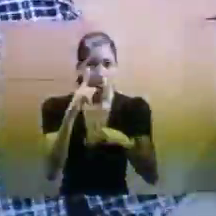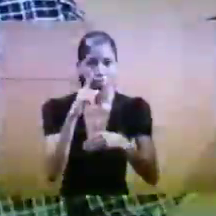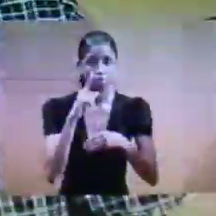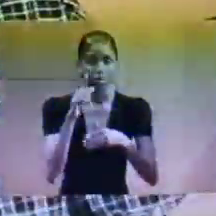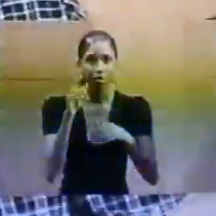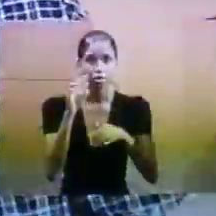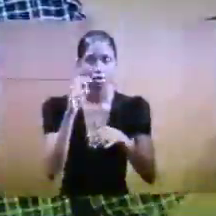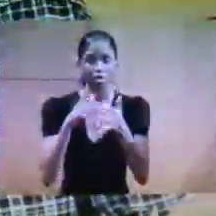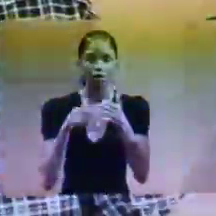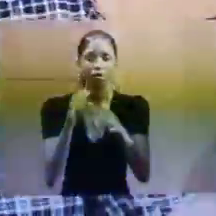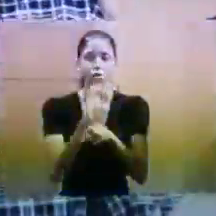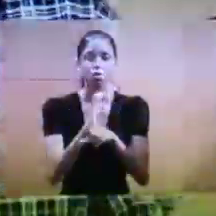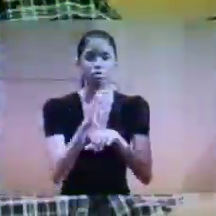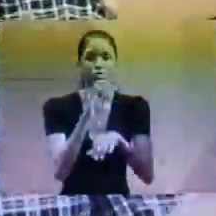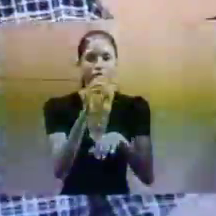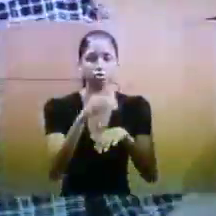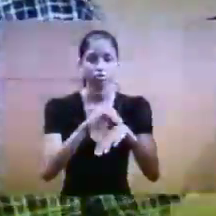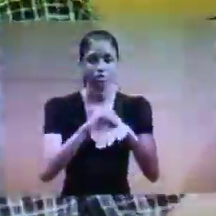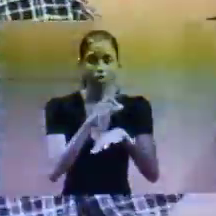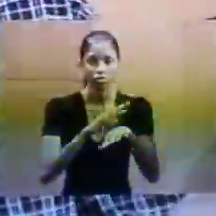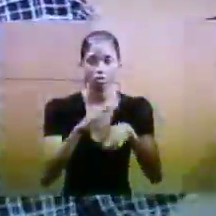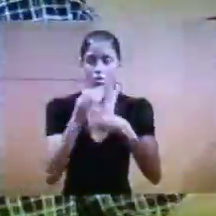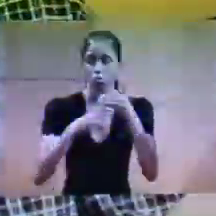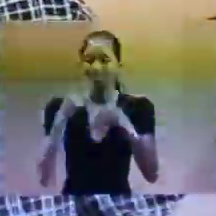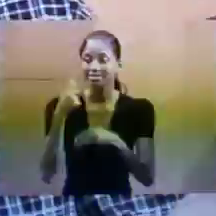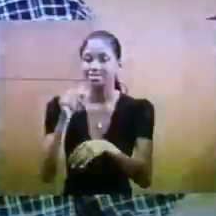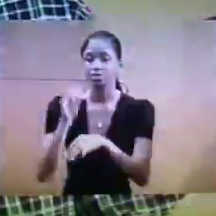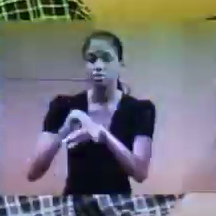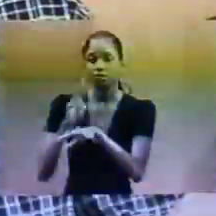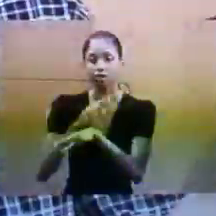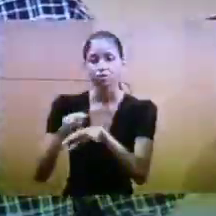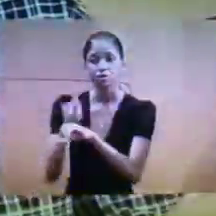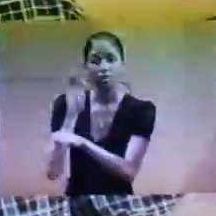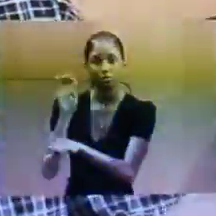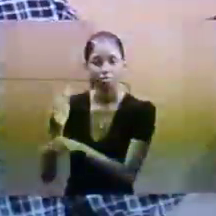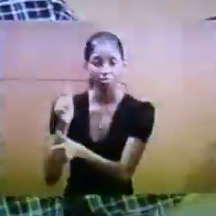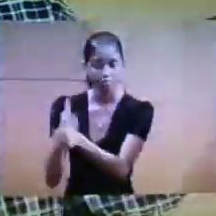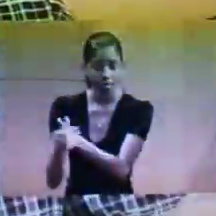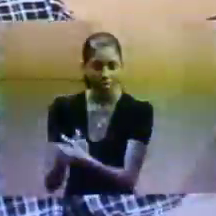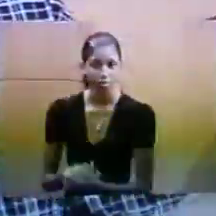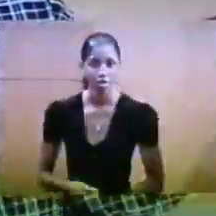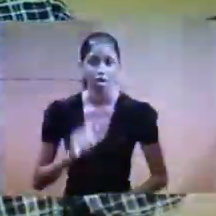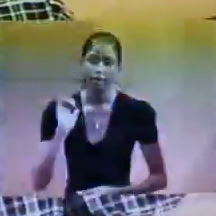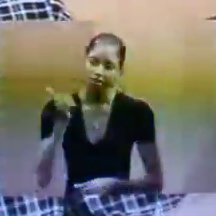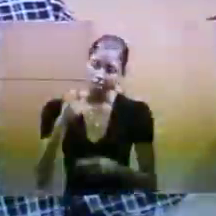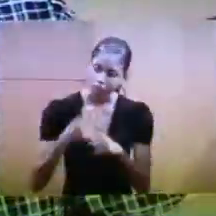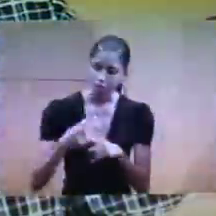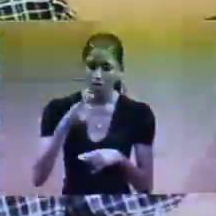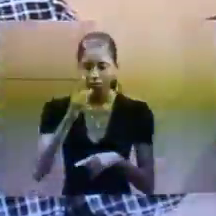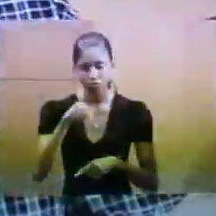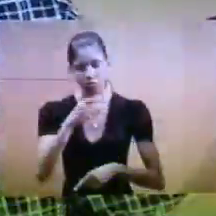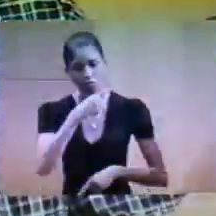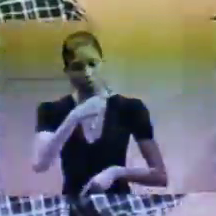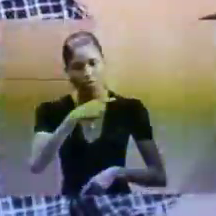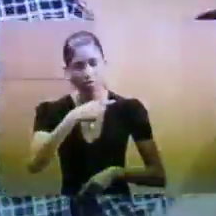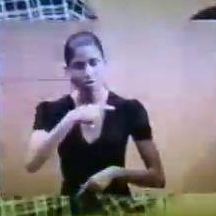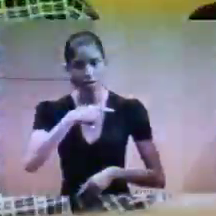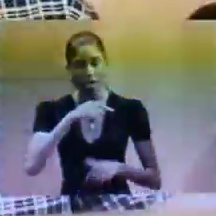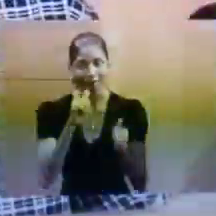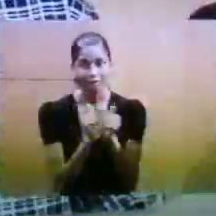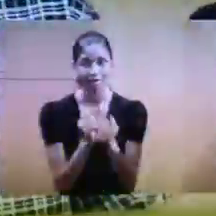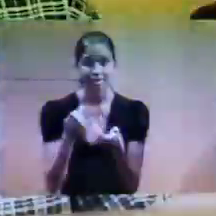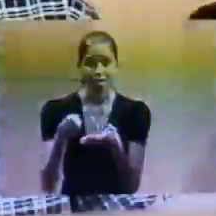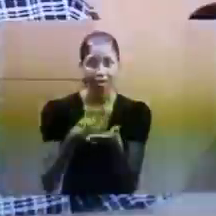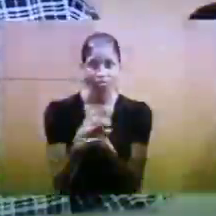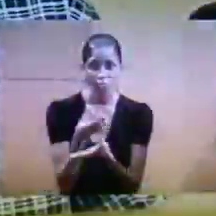ou des contentieux engagés par le conseil régional. Donc il faut à chaque fois donc, que l'on, à partir des